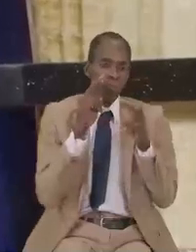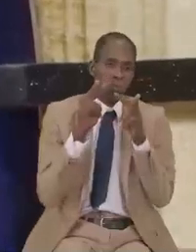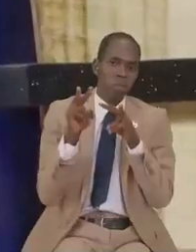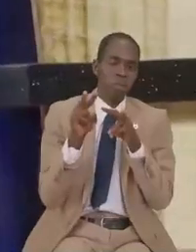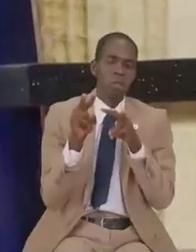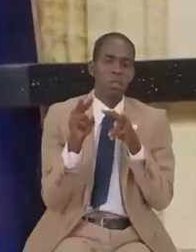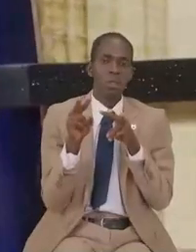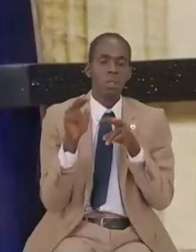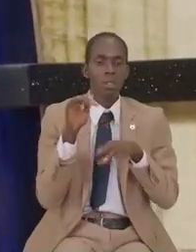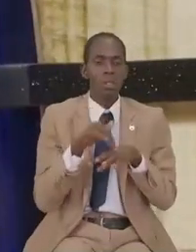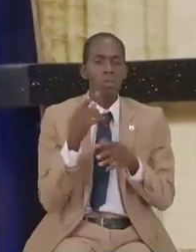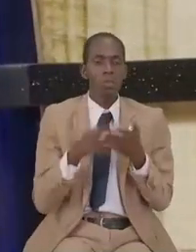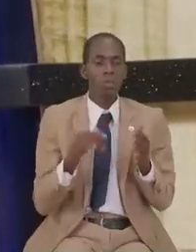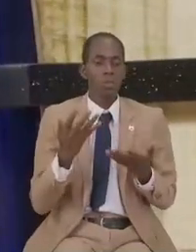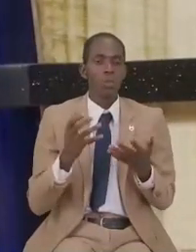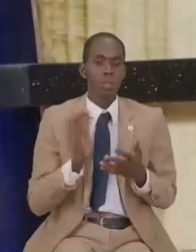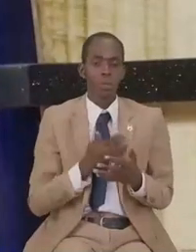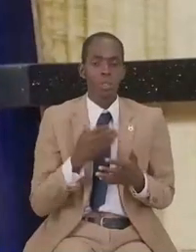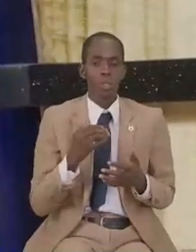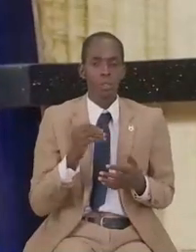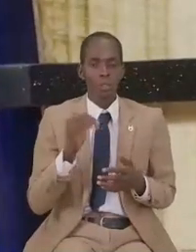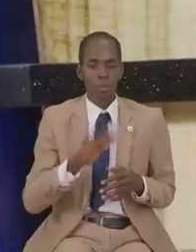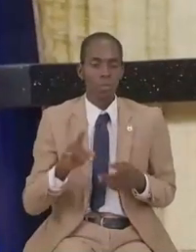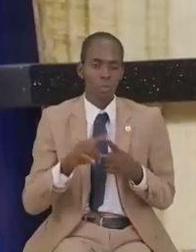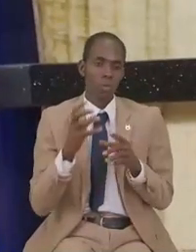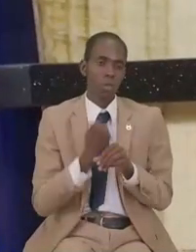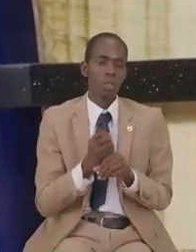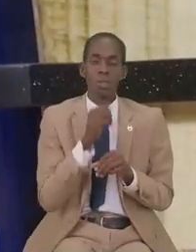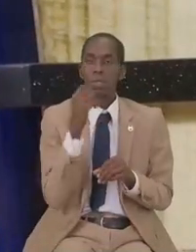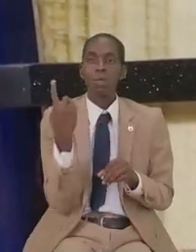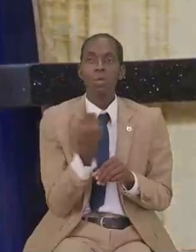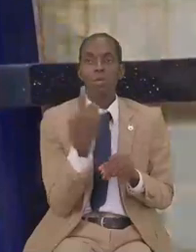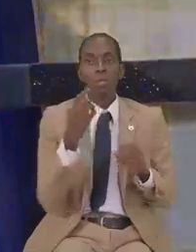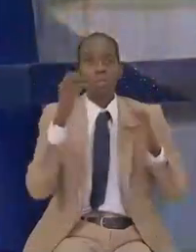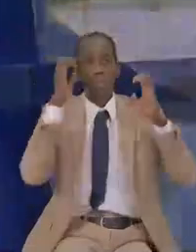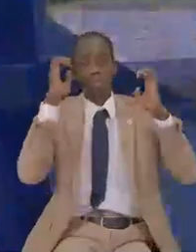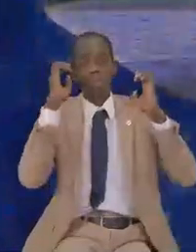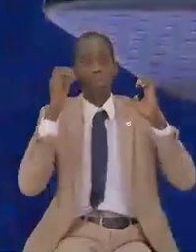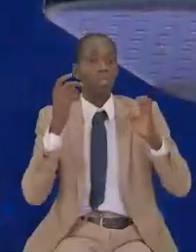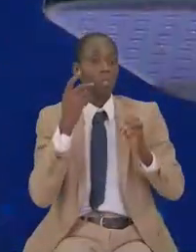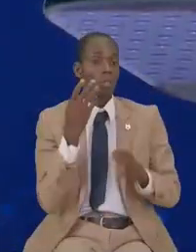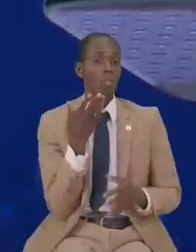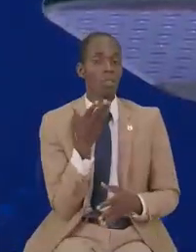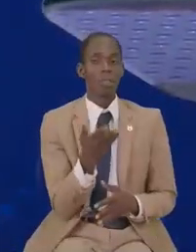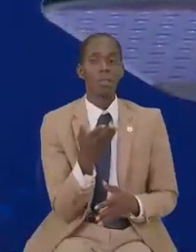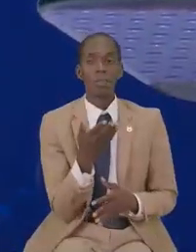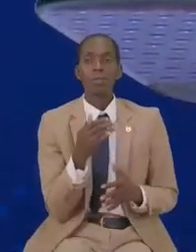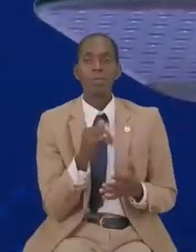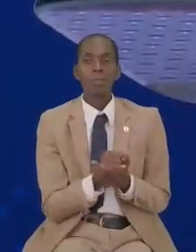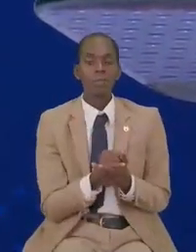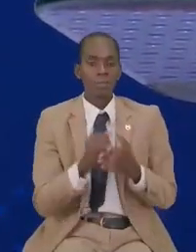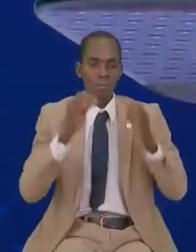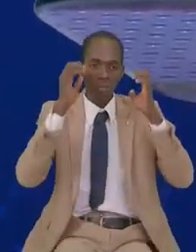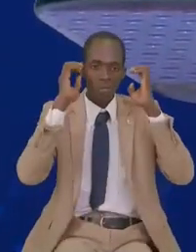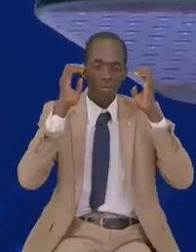voulons, il ne faut pas seulement dire que éducation. Oui, c'est ce qui leur ont présenté ici. Mais